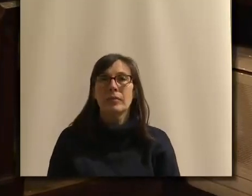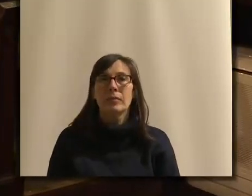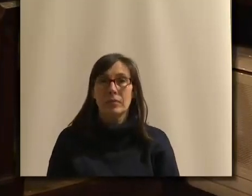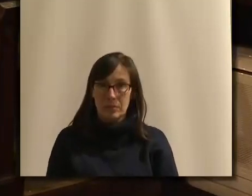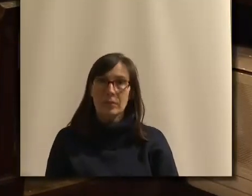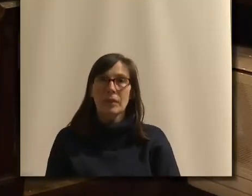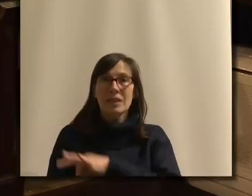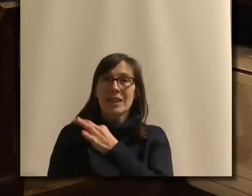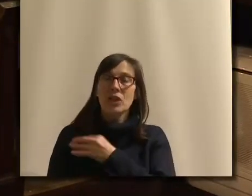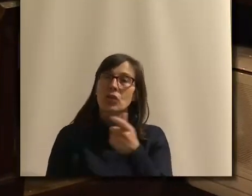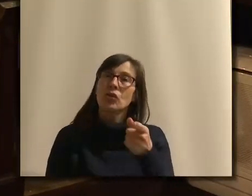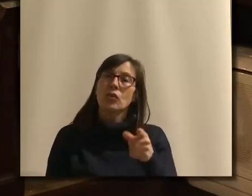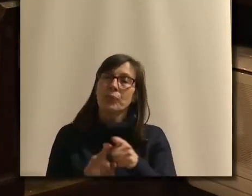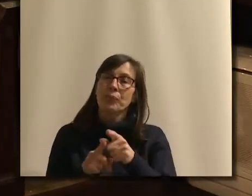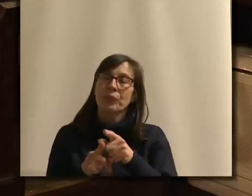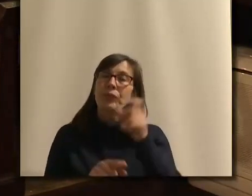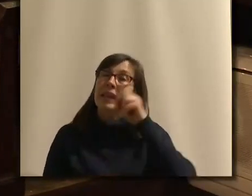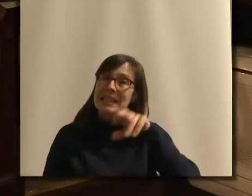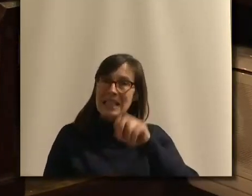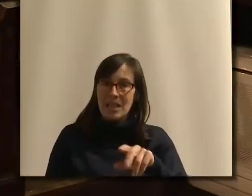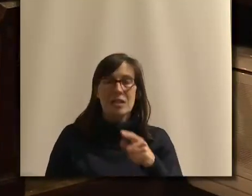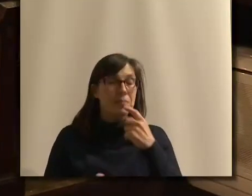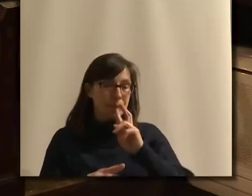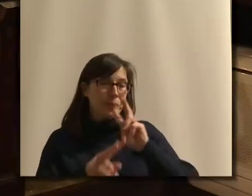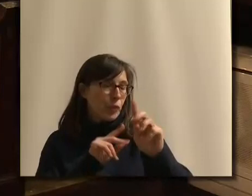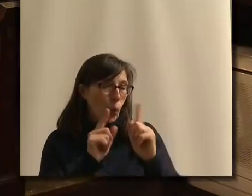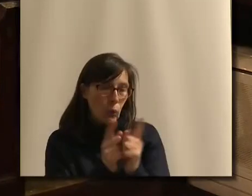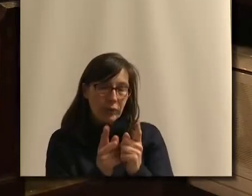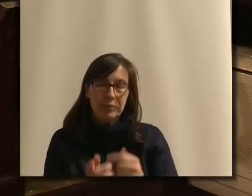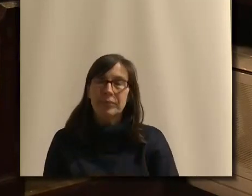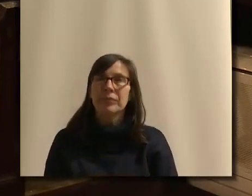Castells. Sí, doncs intentaré respondre breument.